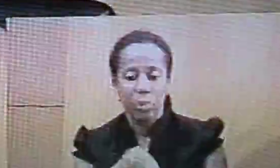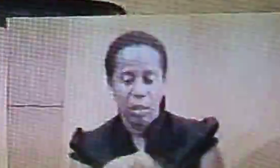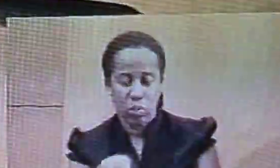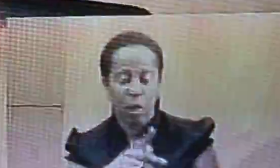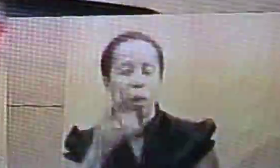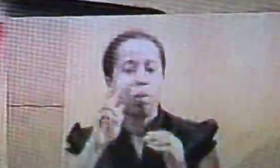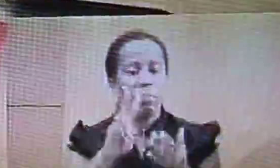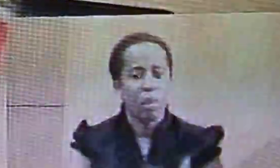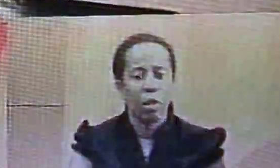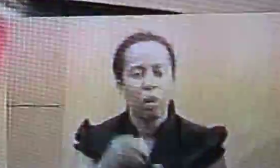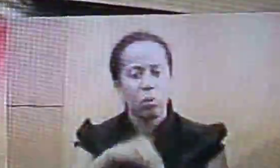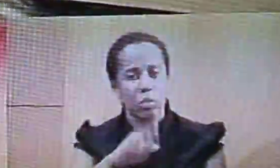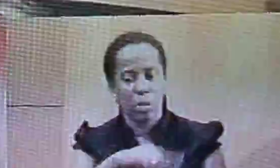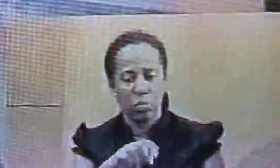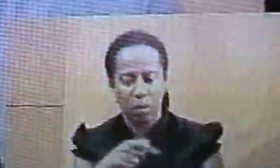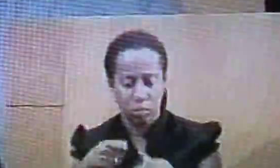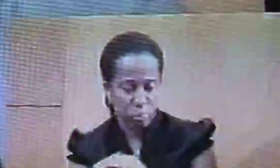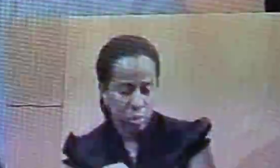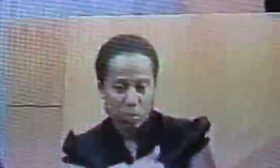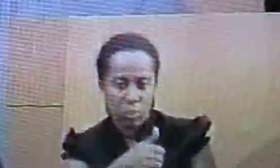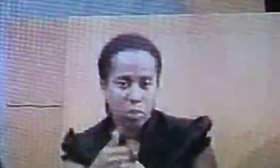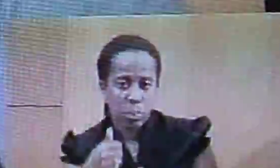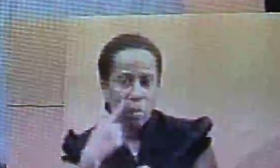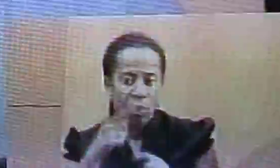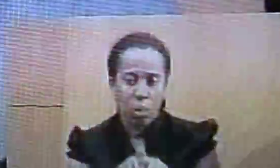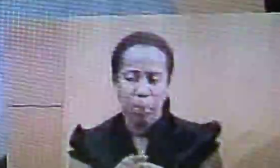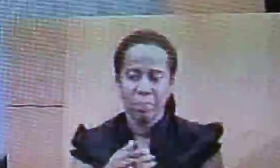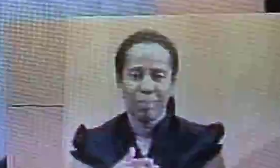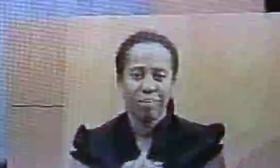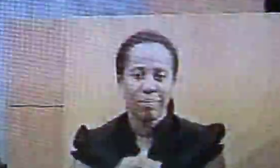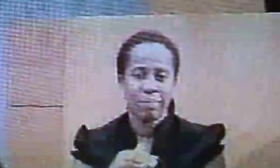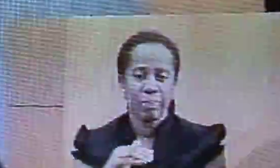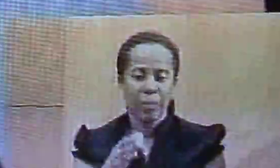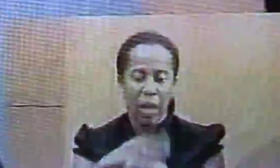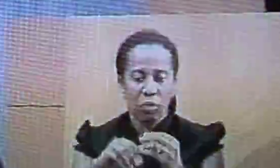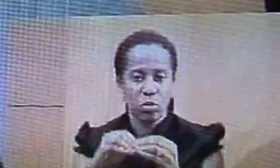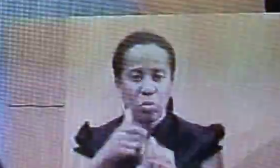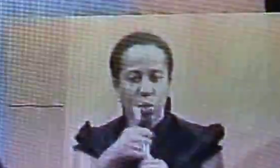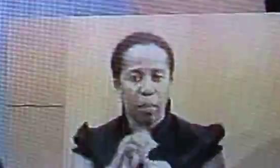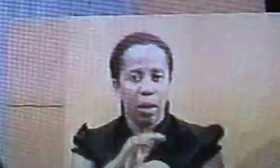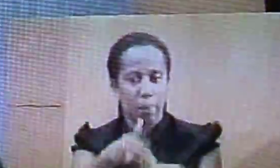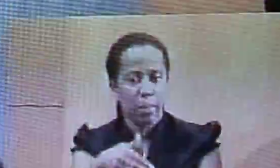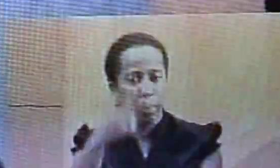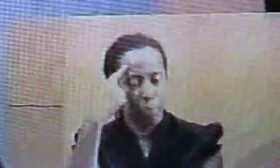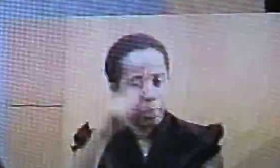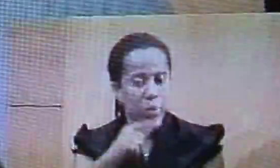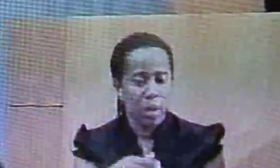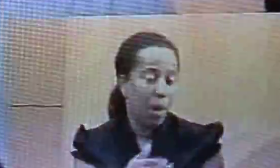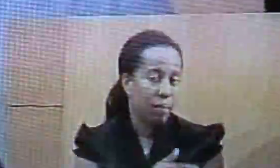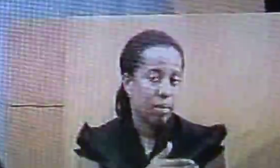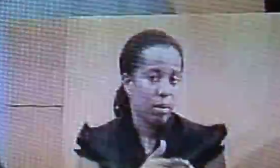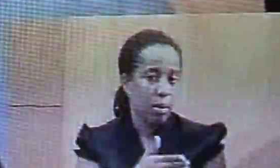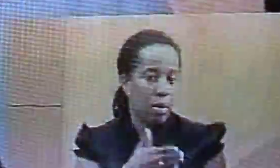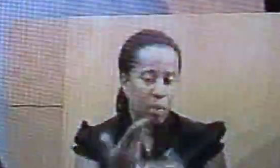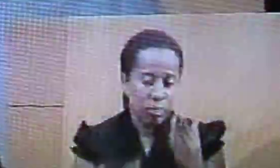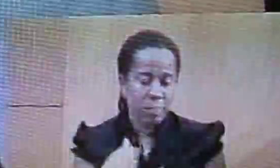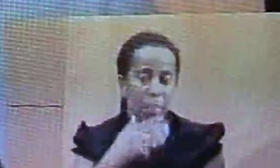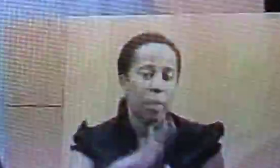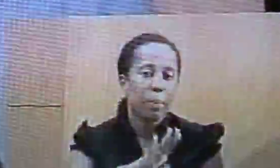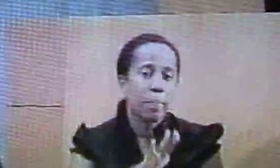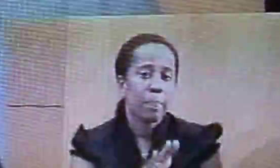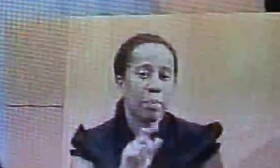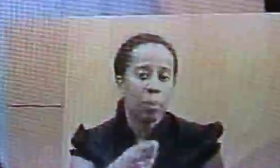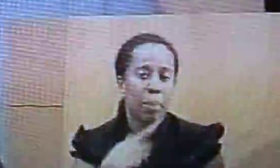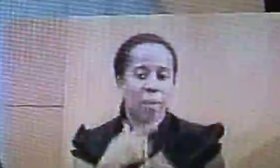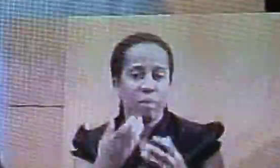Conseil régional ne l'a voté que très récemment, donc postérieurement. Voilà. Donc en matière de doctrine, on veut nous faire des